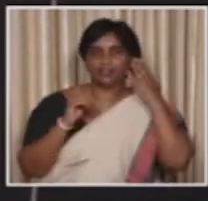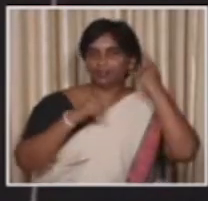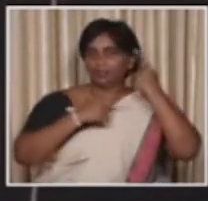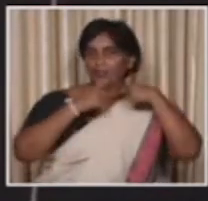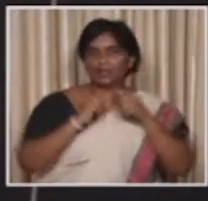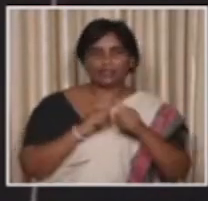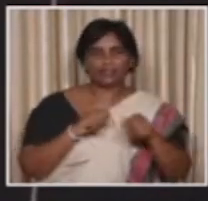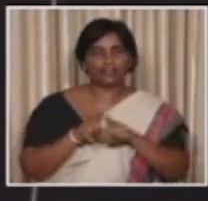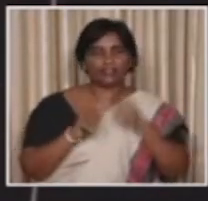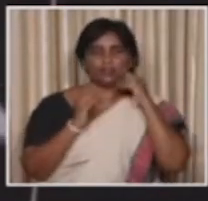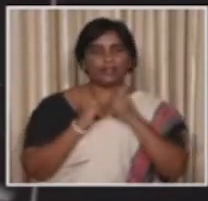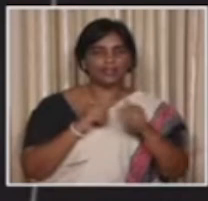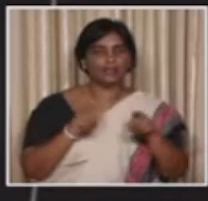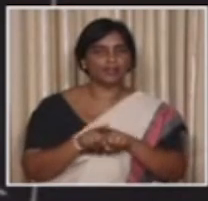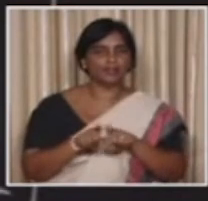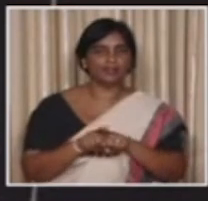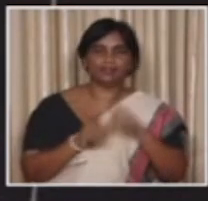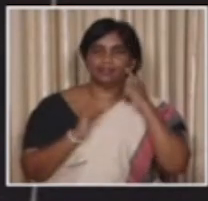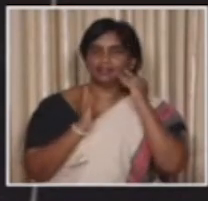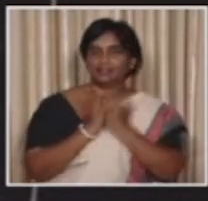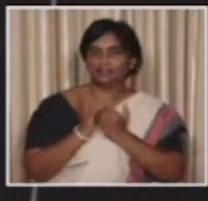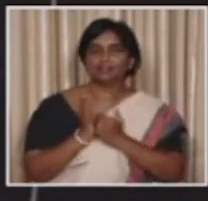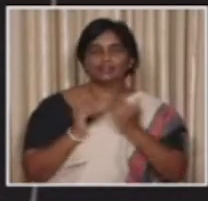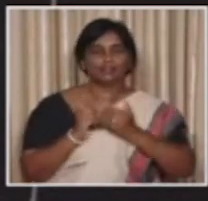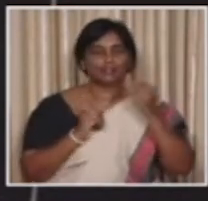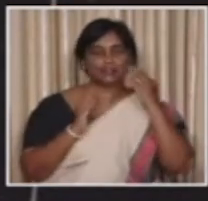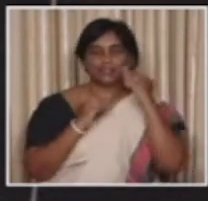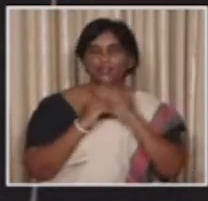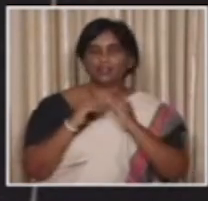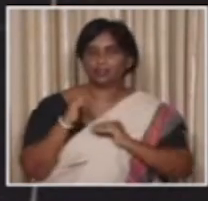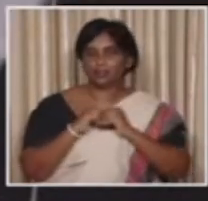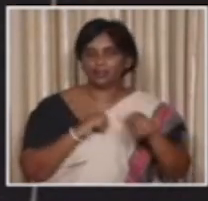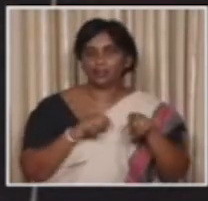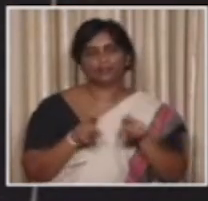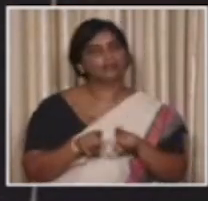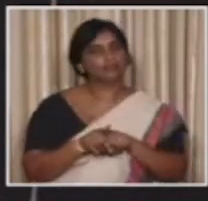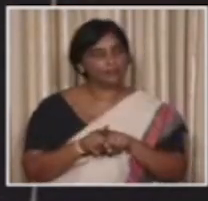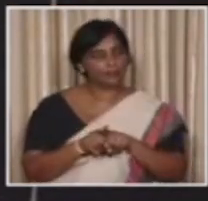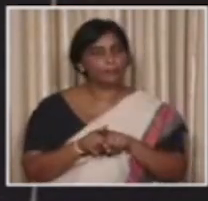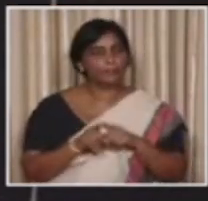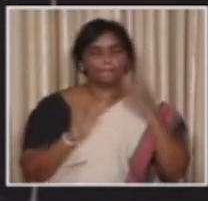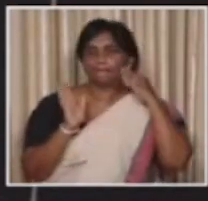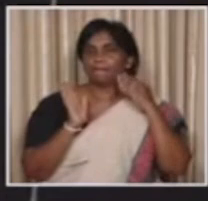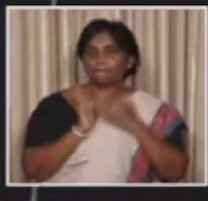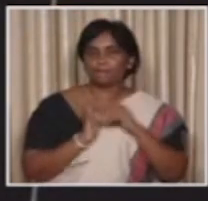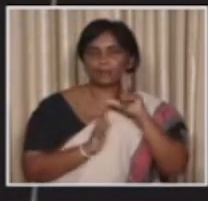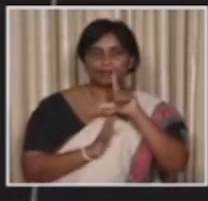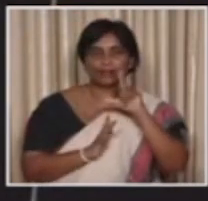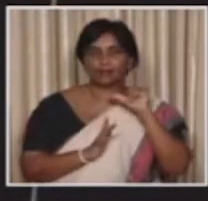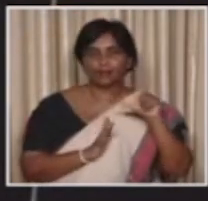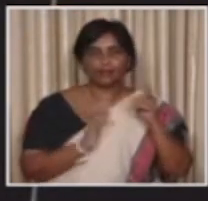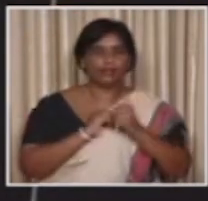ඒවා පාර්ලිමේන්තුවට දානවා. ඒක න්‍යාය පුස්තකයට යනවා. එතනින් එහාට නැහැ. හැබැයි අනිත් රටවල් ගත්තාම ඒගොල්ලන්ගේ පර්ෆෝමන්ස් 77ට